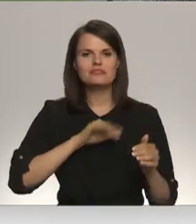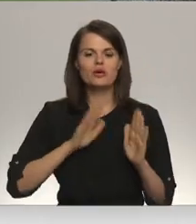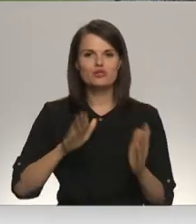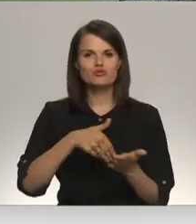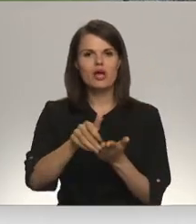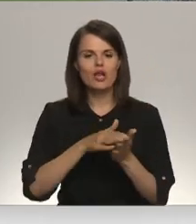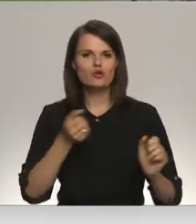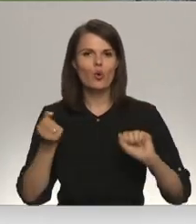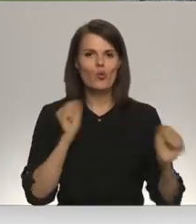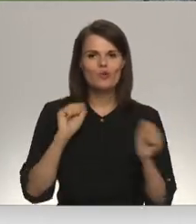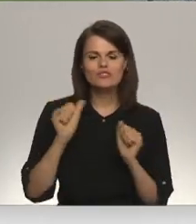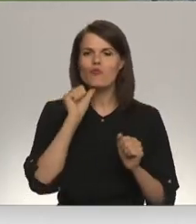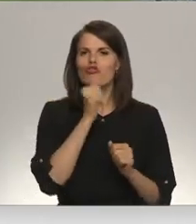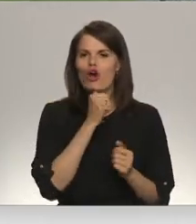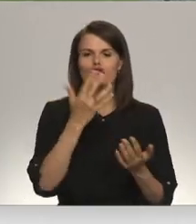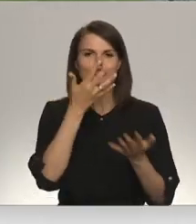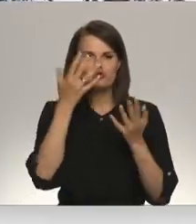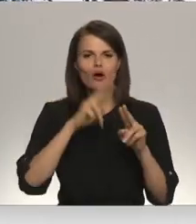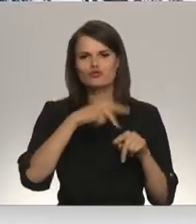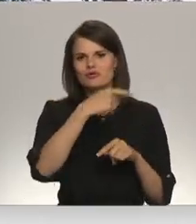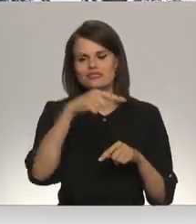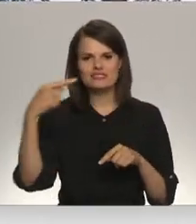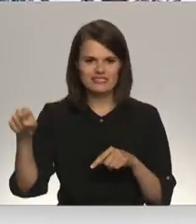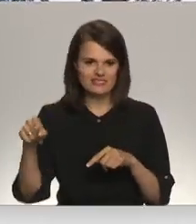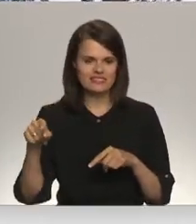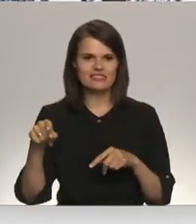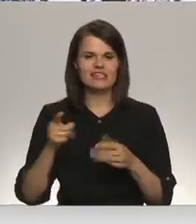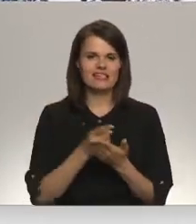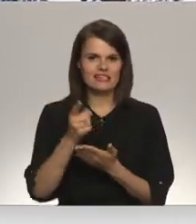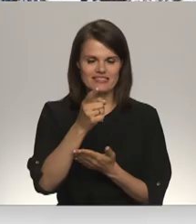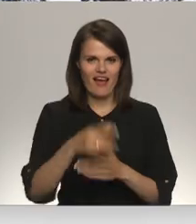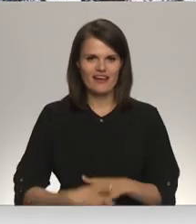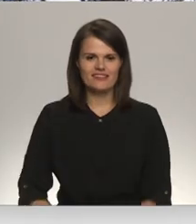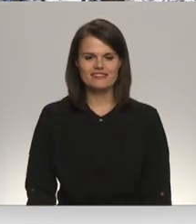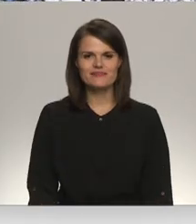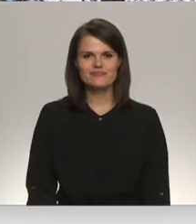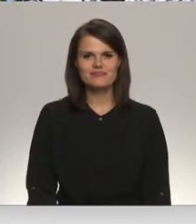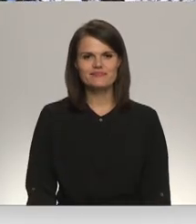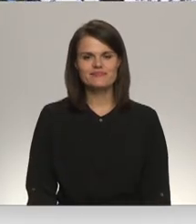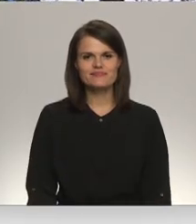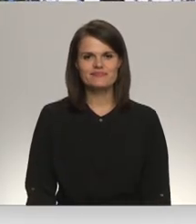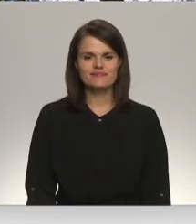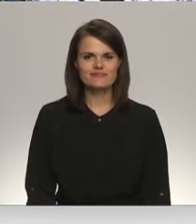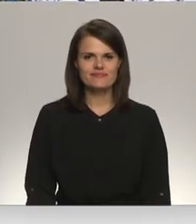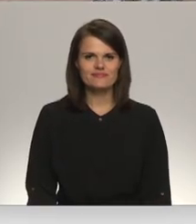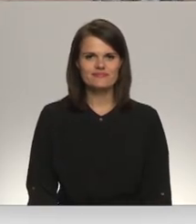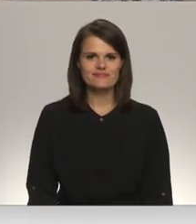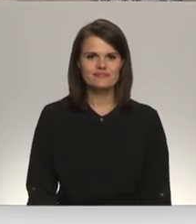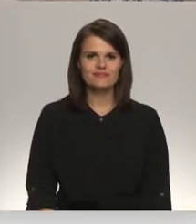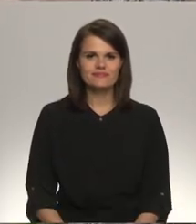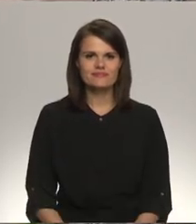kustību, garšu, smaržu un citi stari. Sanita Liepiņa, Terēze Matisone, Ģirds Grenevics, TV 9 pakalni.